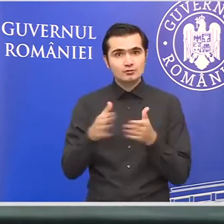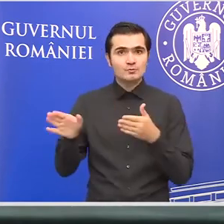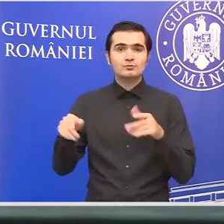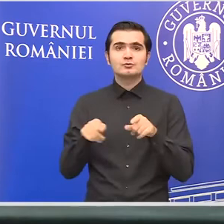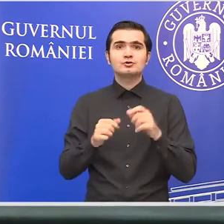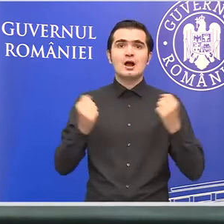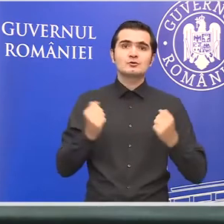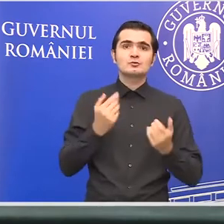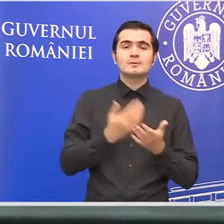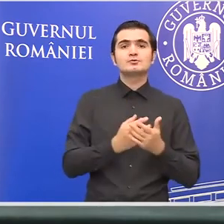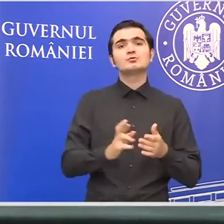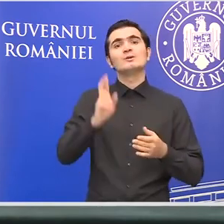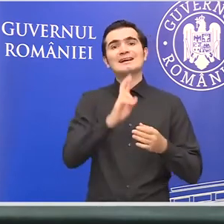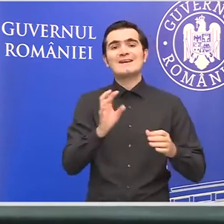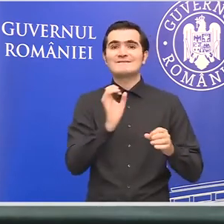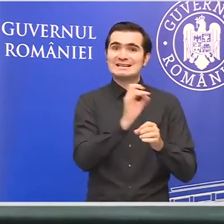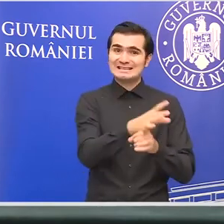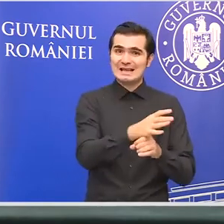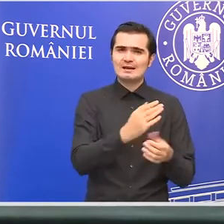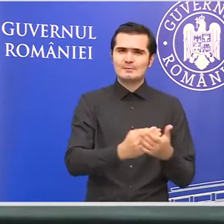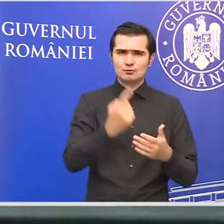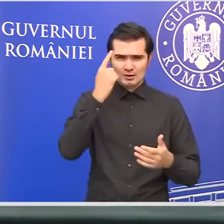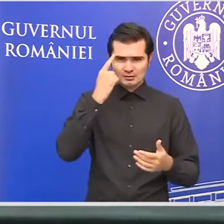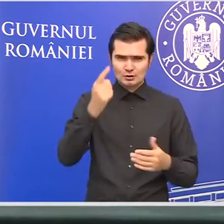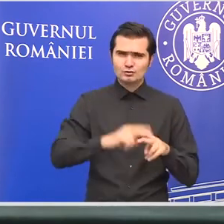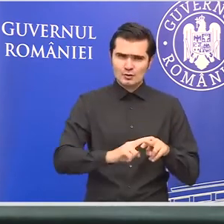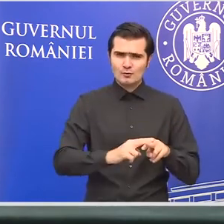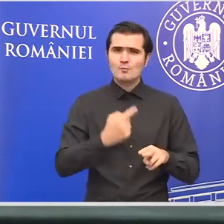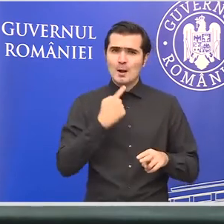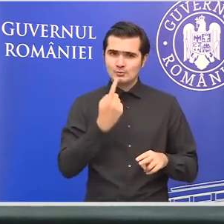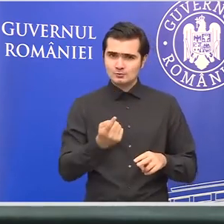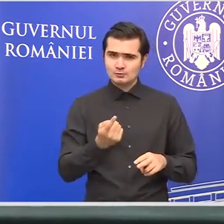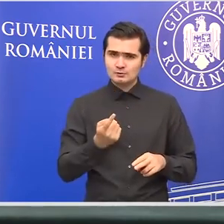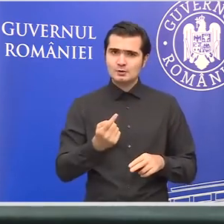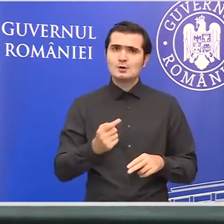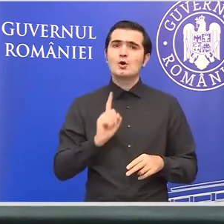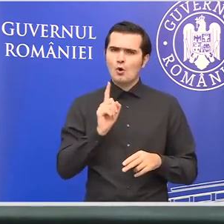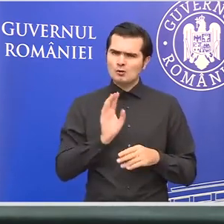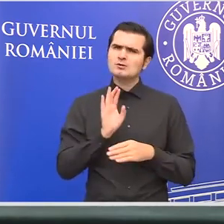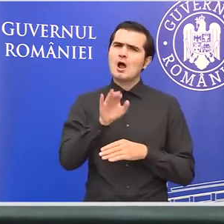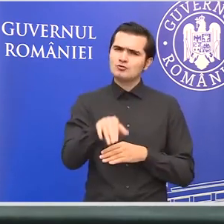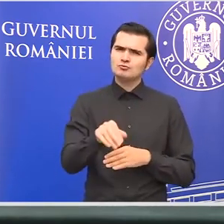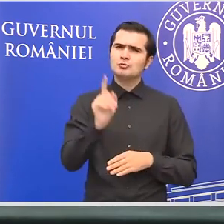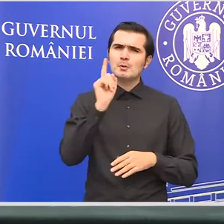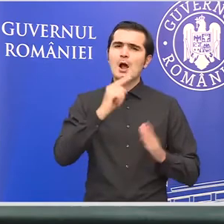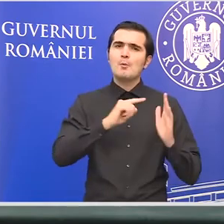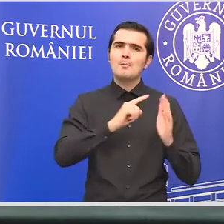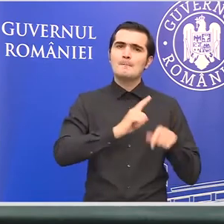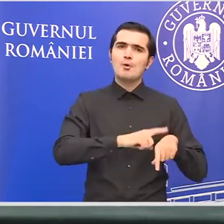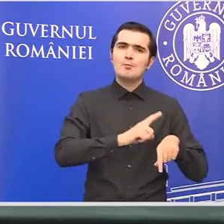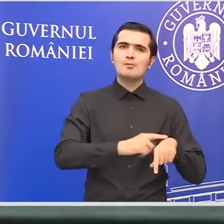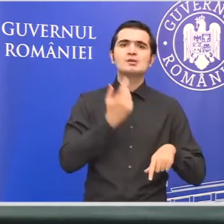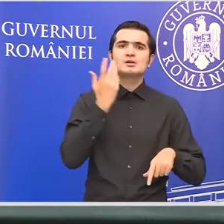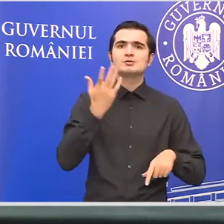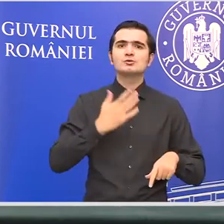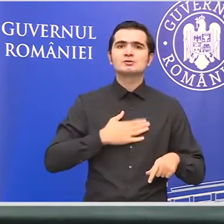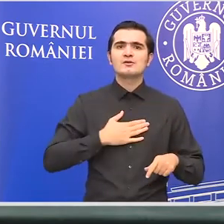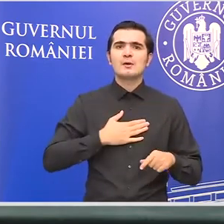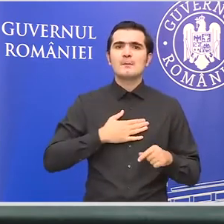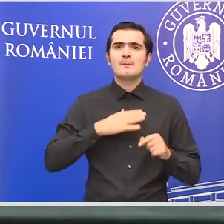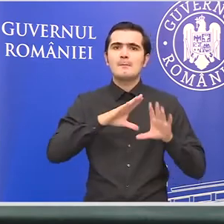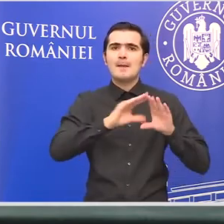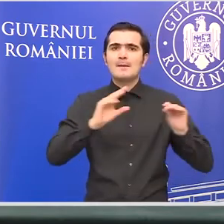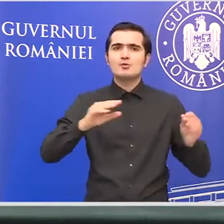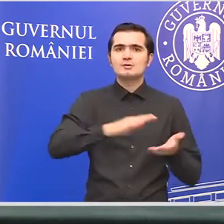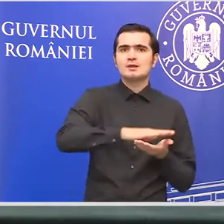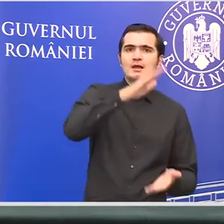de revânzare, tocmai pentru că se știa, așa cum am spus de la bun început, că se va ajunge la un punct în care vom avea un surplus de doze de vaccin